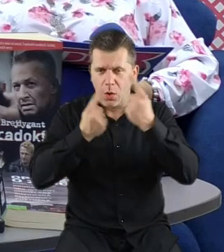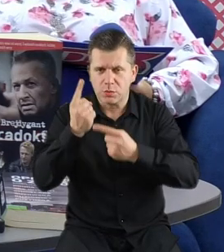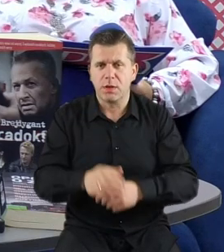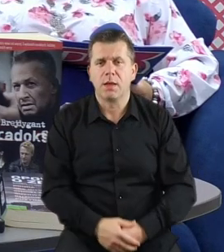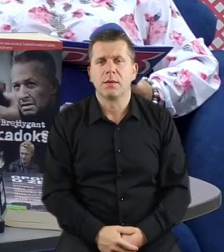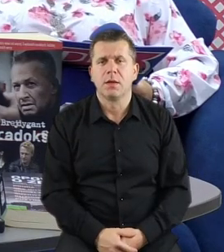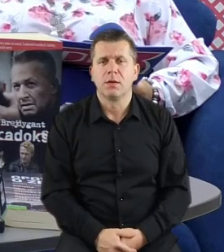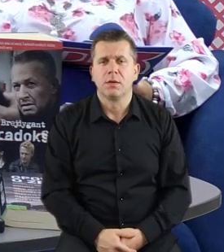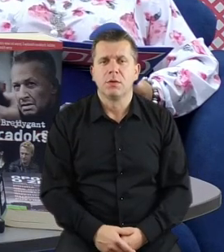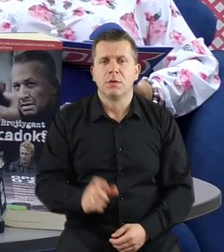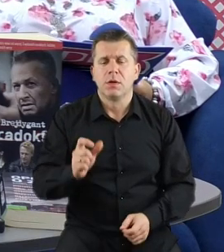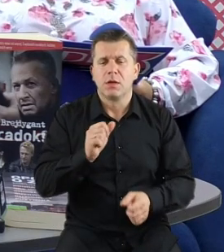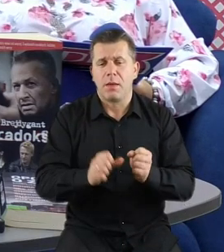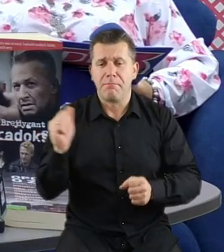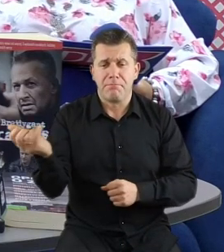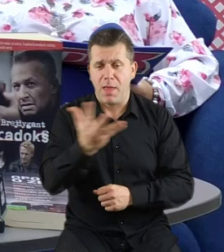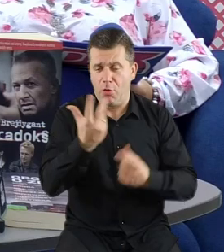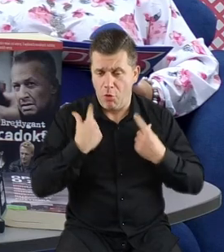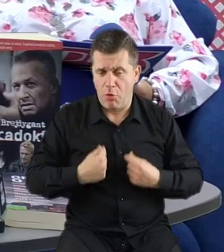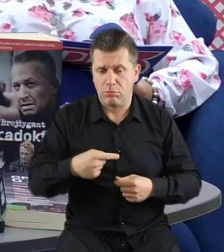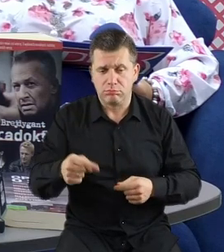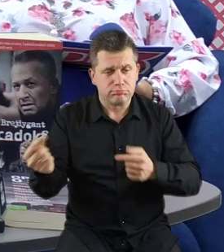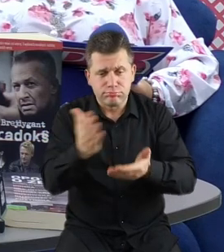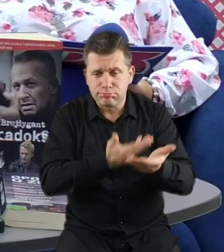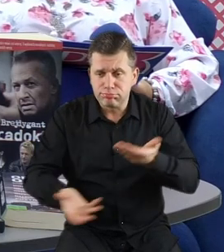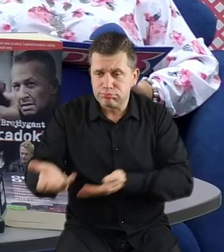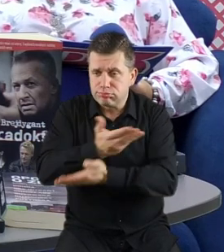że co pięć głów to nie jedna.